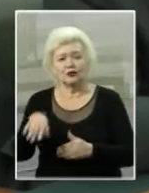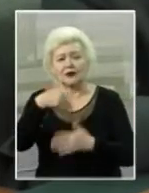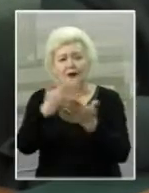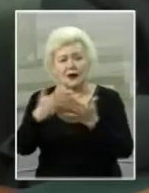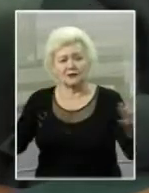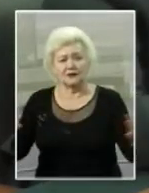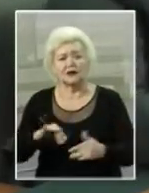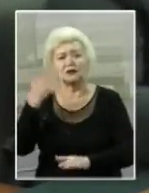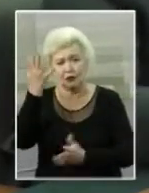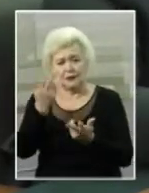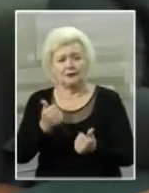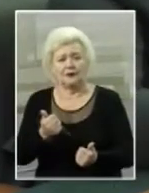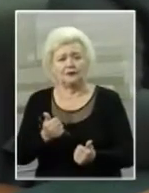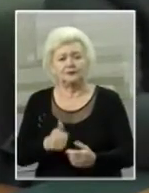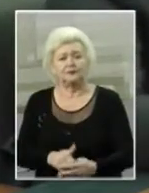передали.